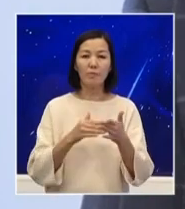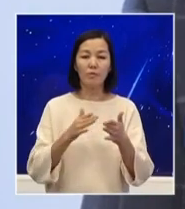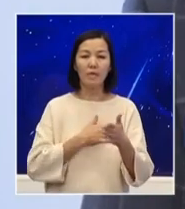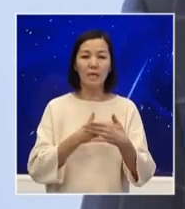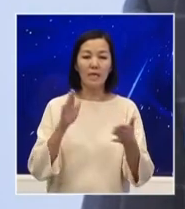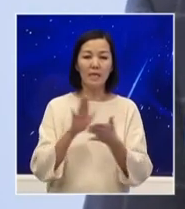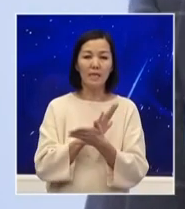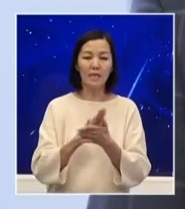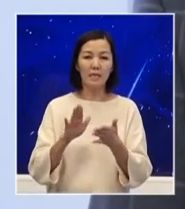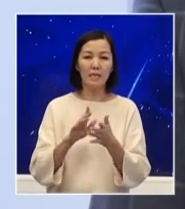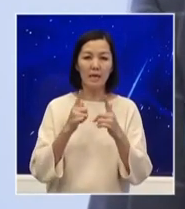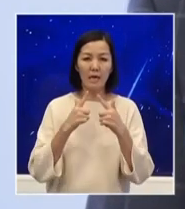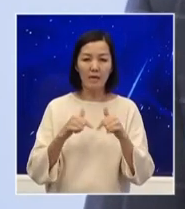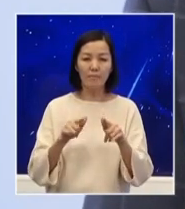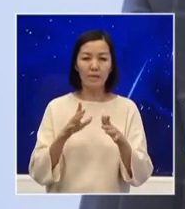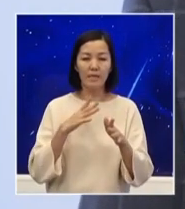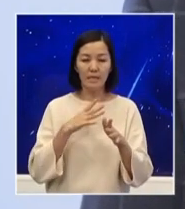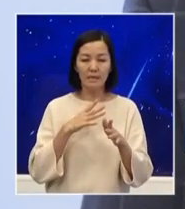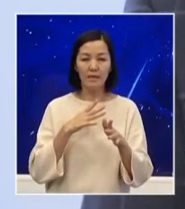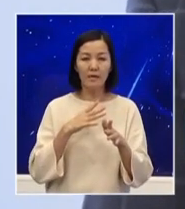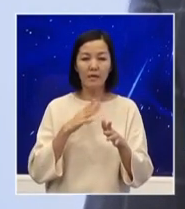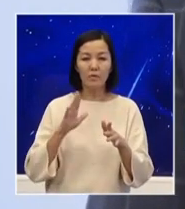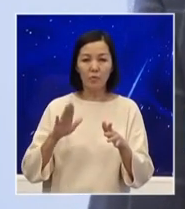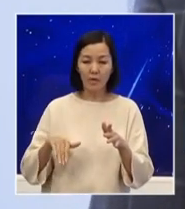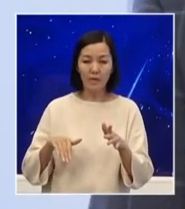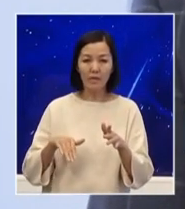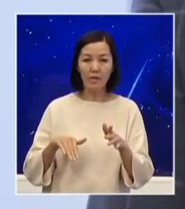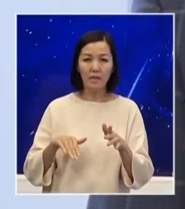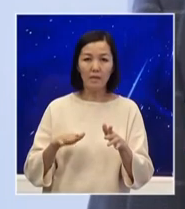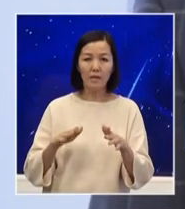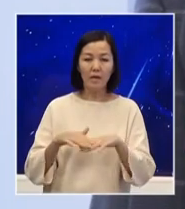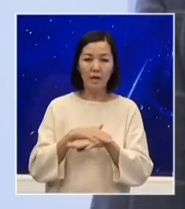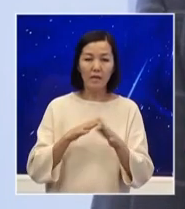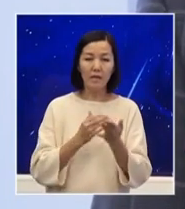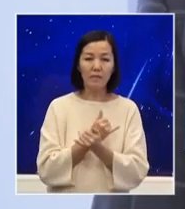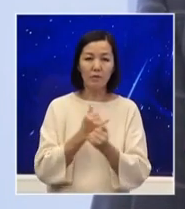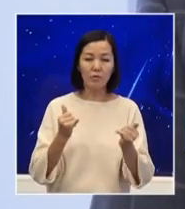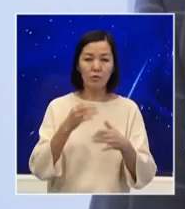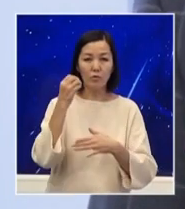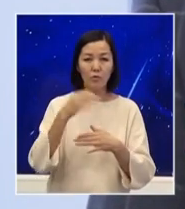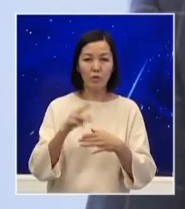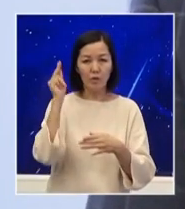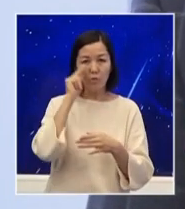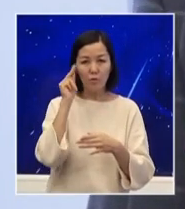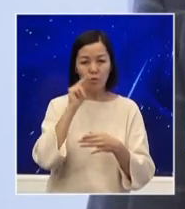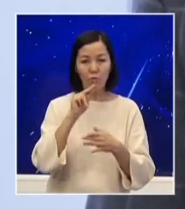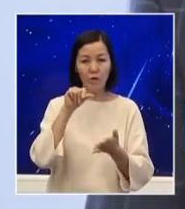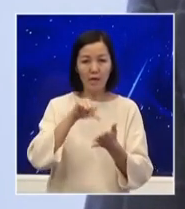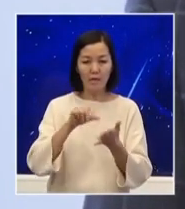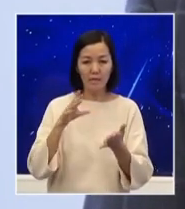еріктілерді қалыптастырдық. Одан кейін еріктілерді халыққа қызмет көрсету орталықтарында оқытудан